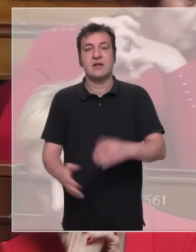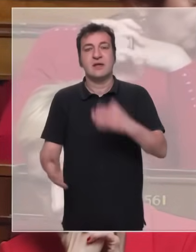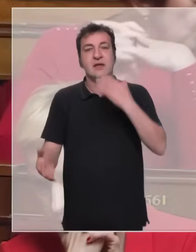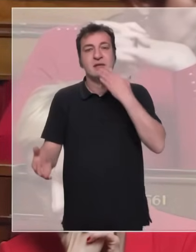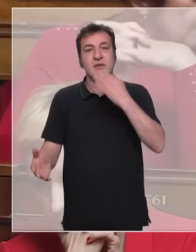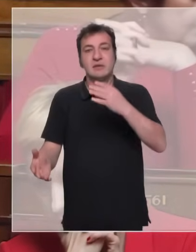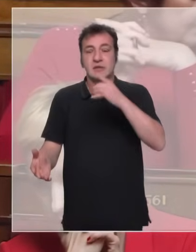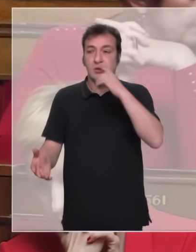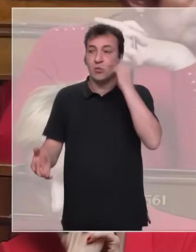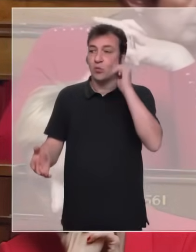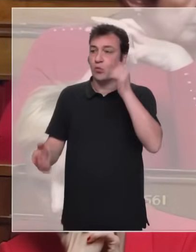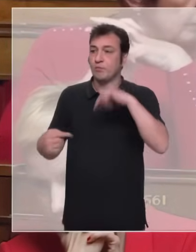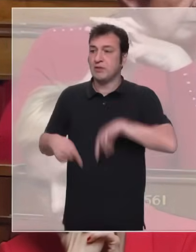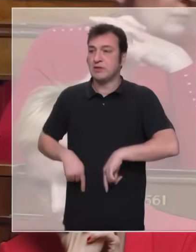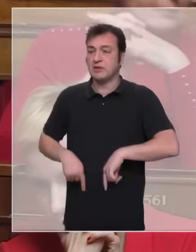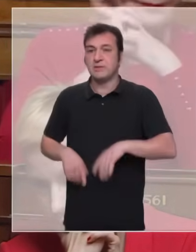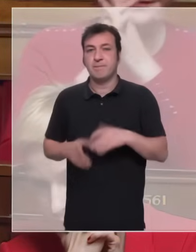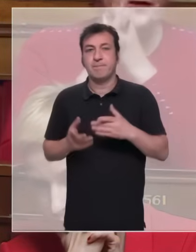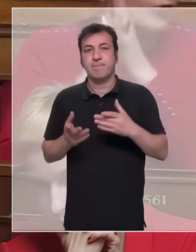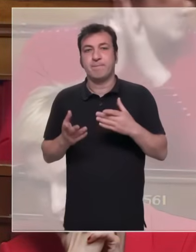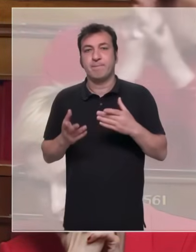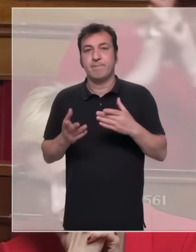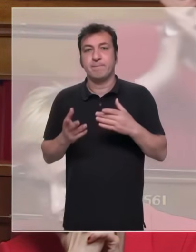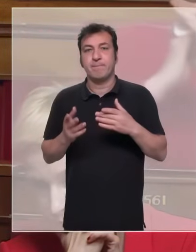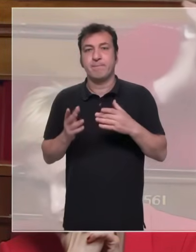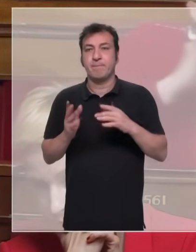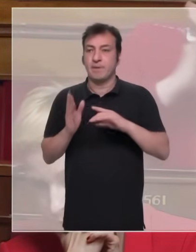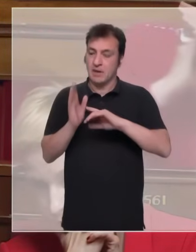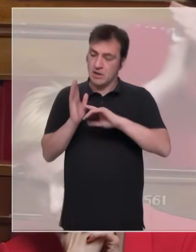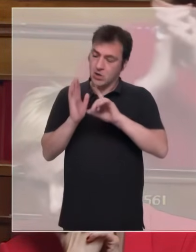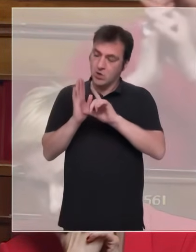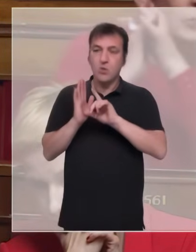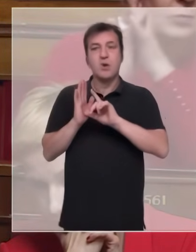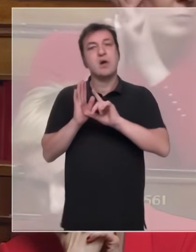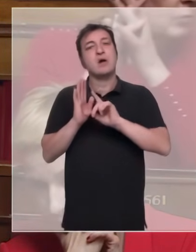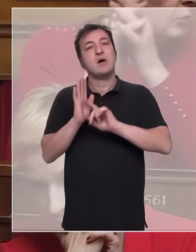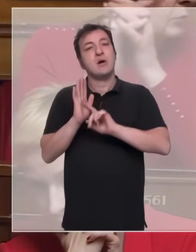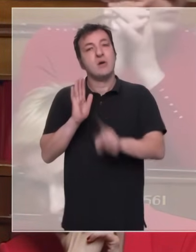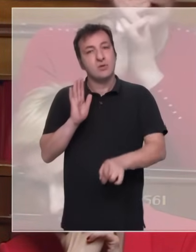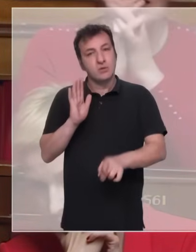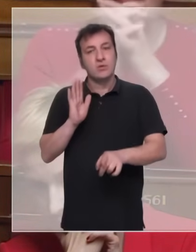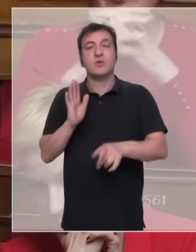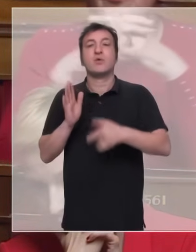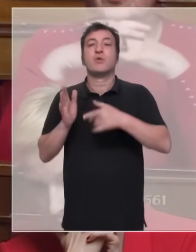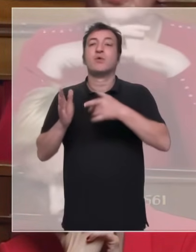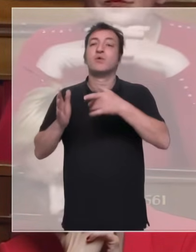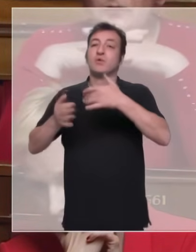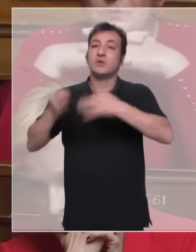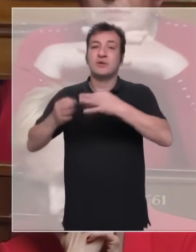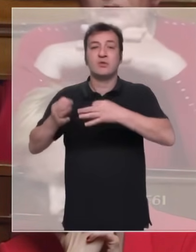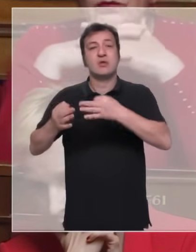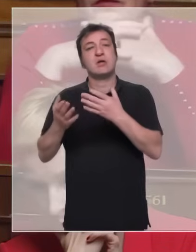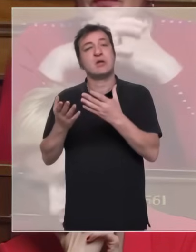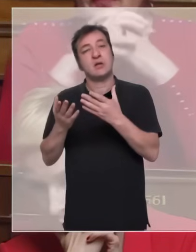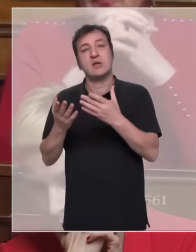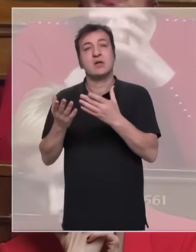Merci. Monsieur le Premier ministre, malgré l'ordonnance de la Cour internationale de justice qui a intimé à Israël d'arrêter son offensive à Rafah,